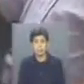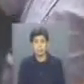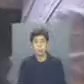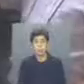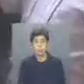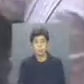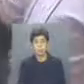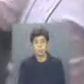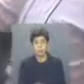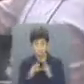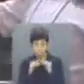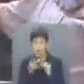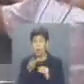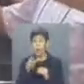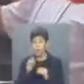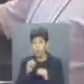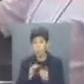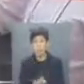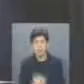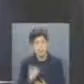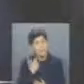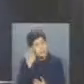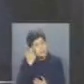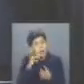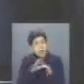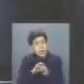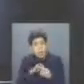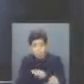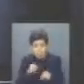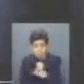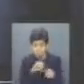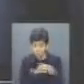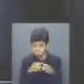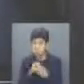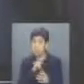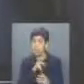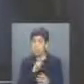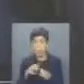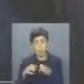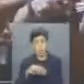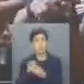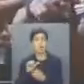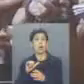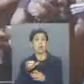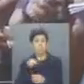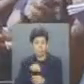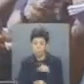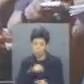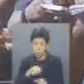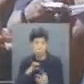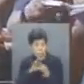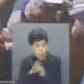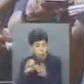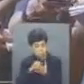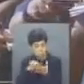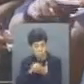ก่อนการประชุมคณะรัฐมนตรีนะคะมีความเห็นเกี่ยวกับความเคลื่อนไหวของกลุ่มนิติราษฎรและกลุ่มสยามประชาภิวัตน์ค่ะต่อกรณีการแ